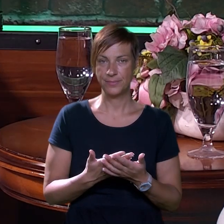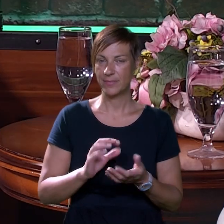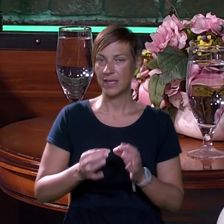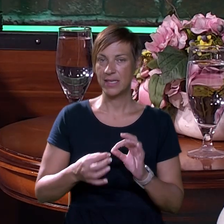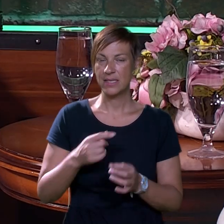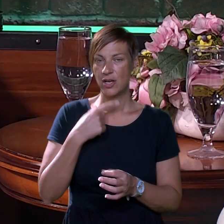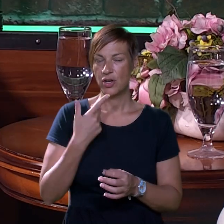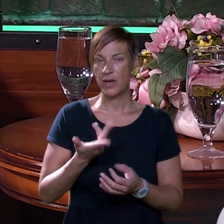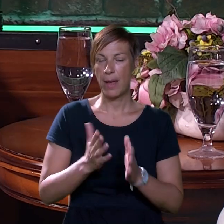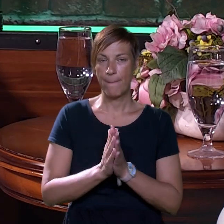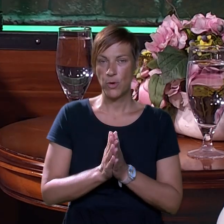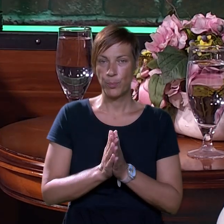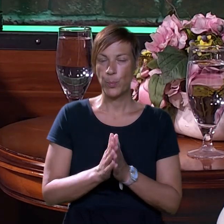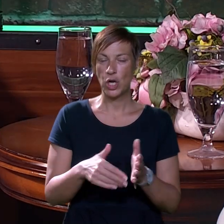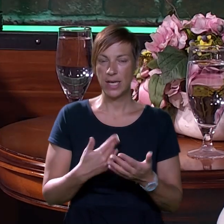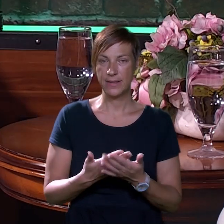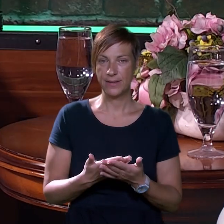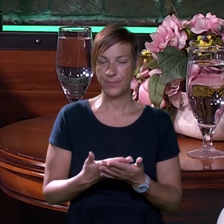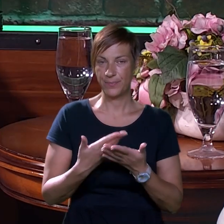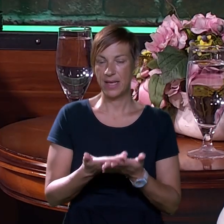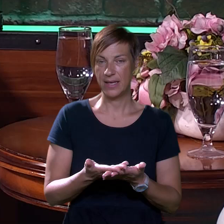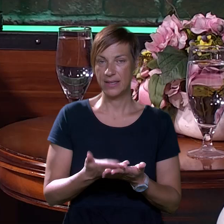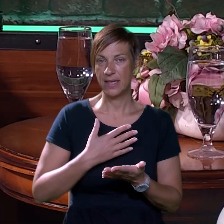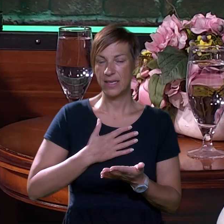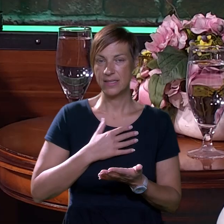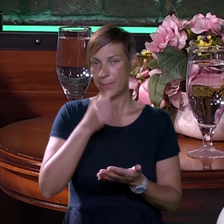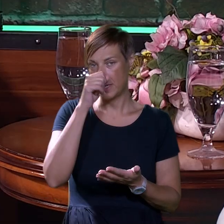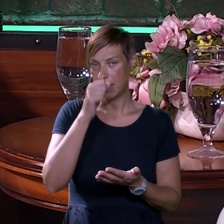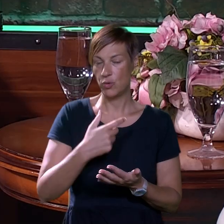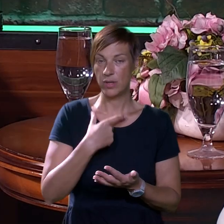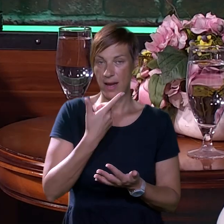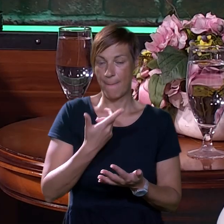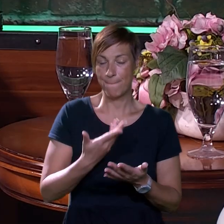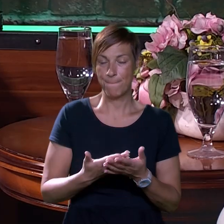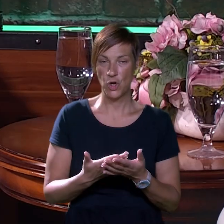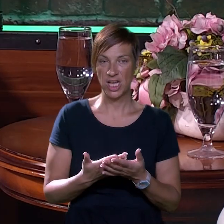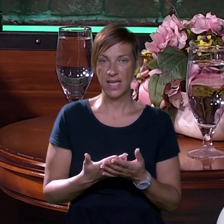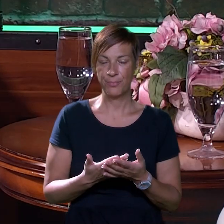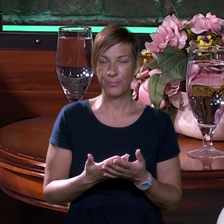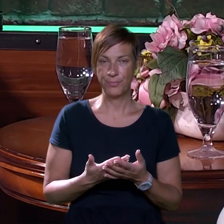Ona bi stalno govorila, ajmo moliti. Ajde, mora. Ja sam bila ljuta na Boga. Ja sam